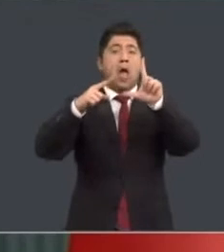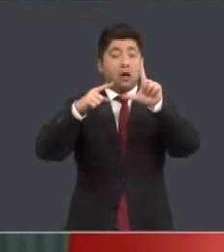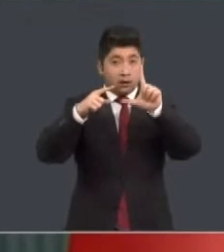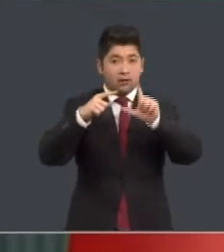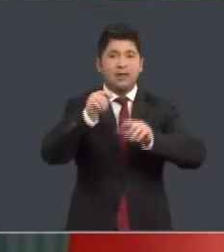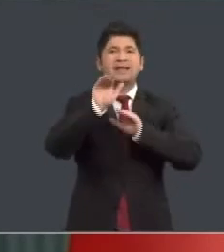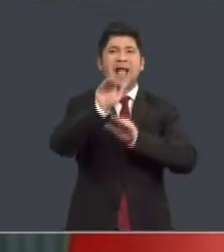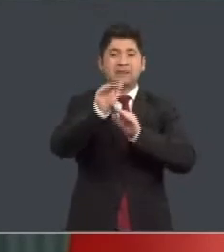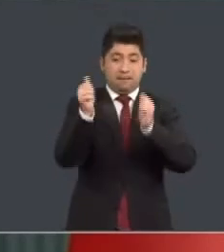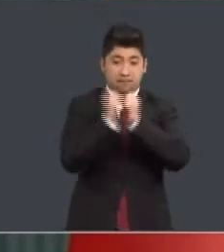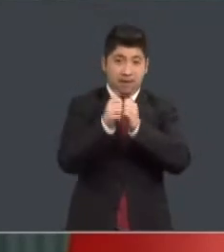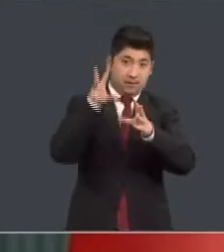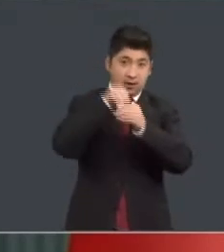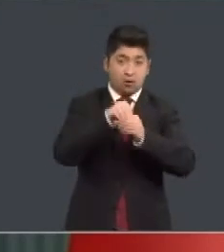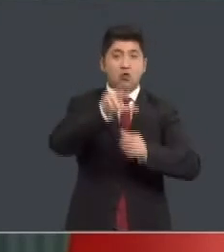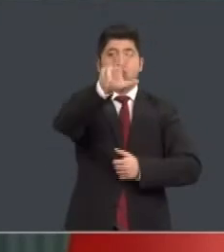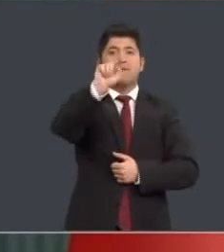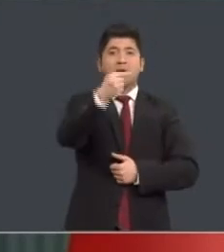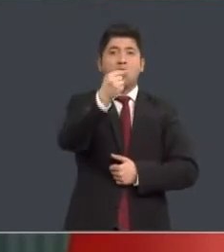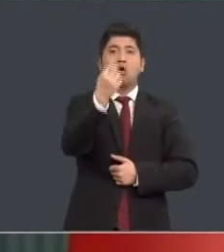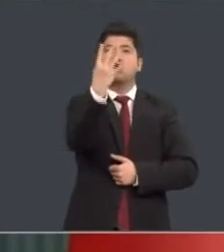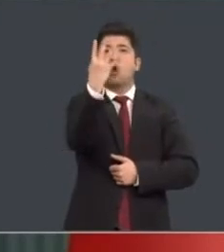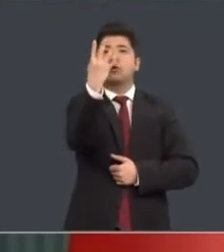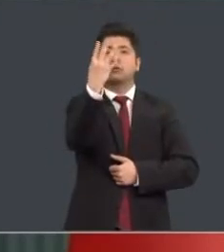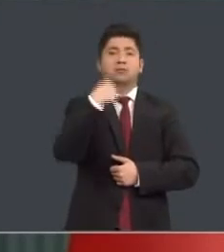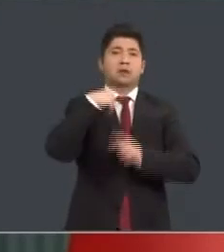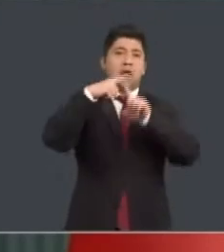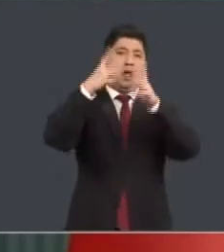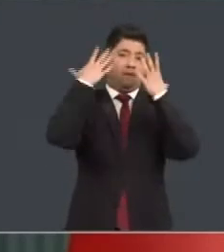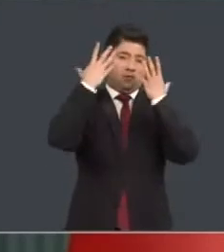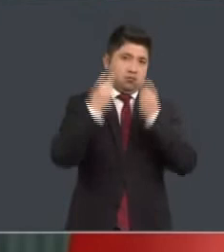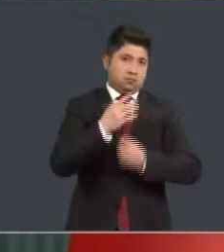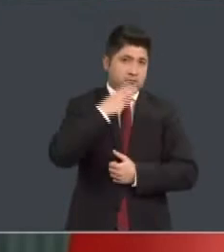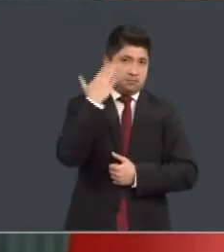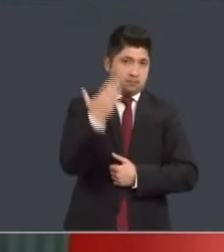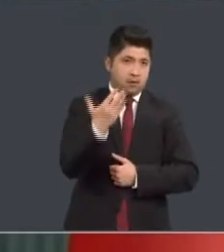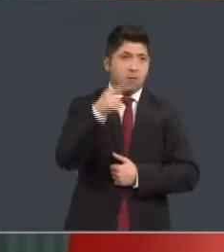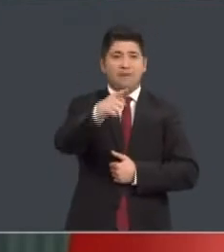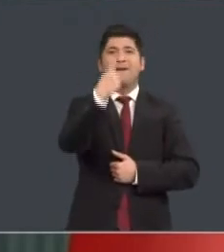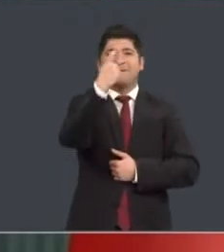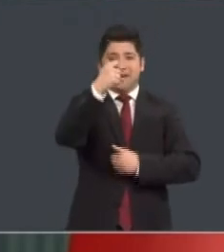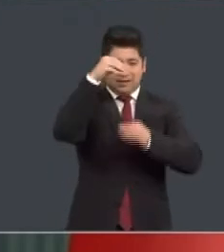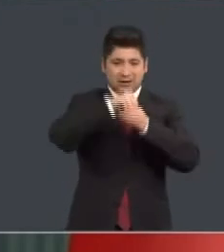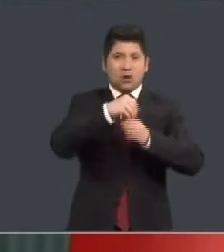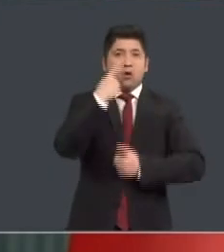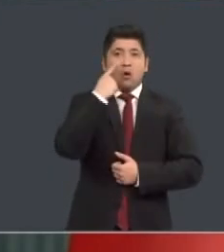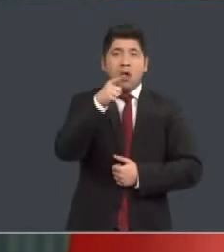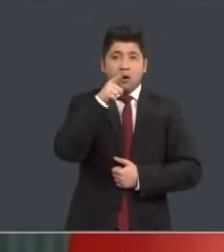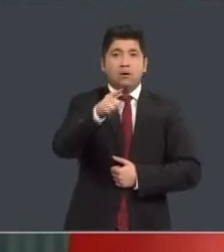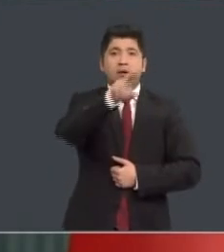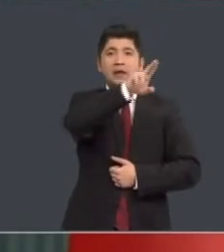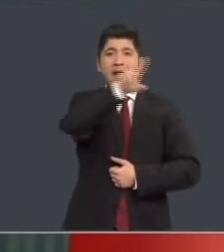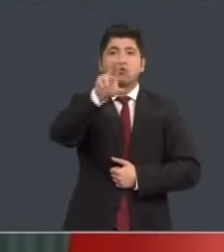destekleme ile birlikte 3,4 lira olarak belirlenmişti bu fiyat üzerinden